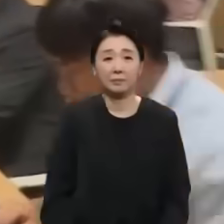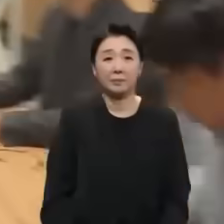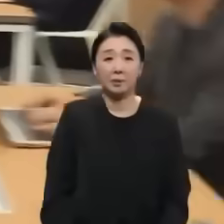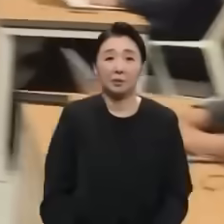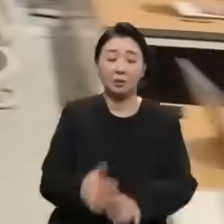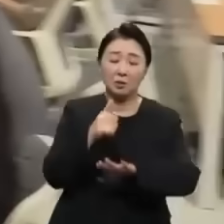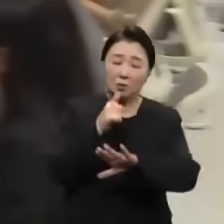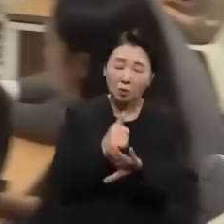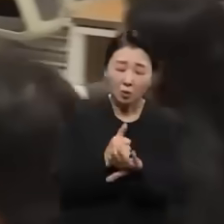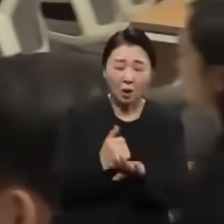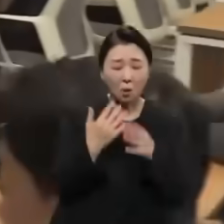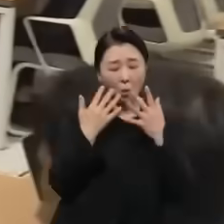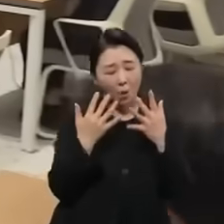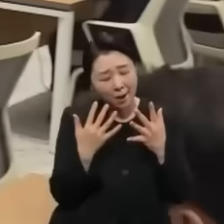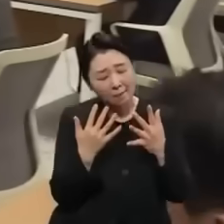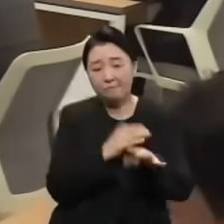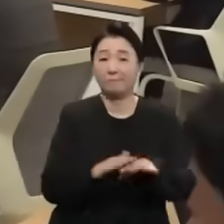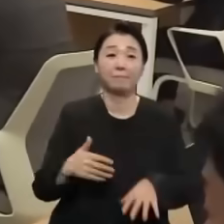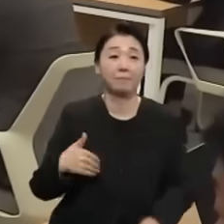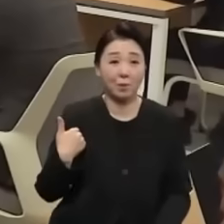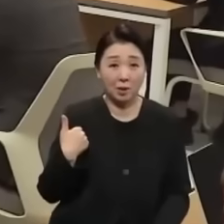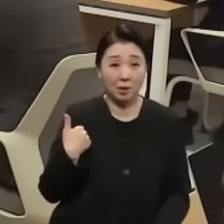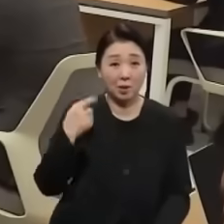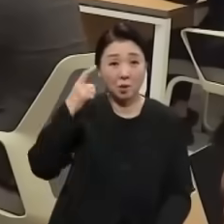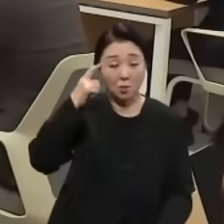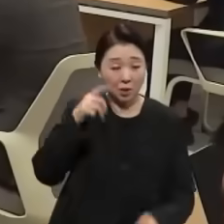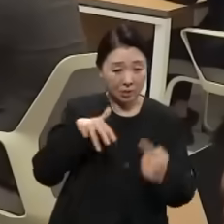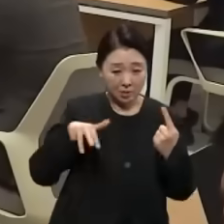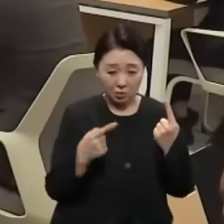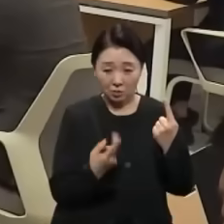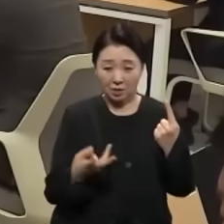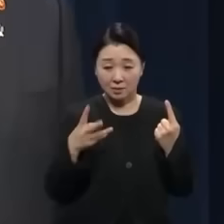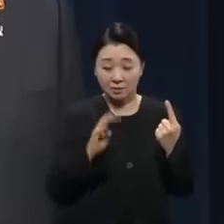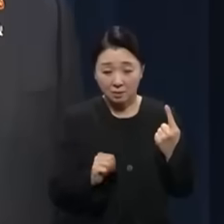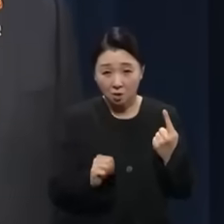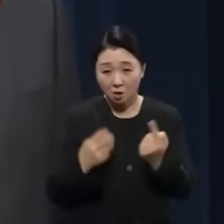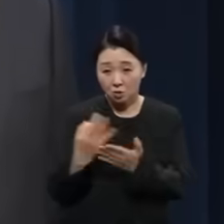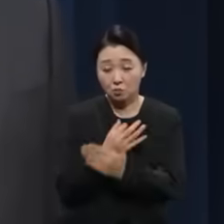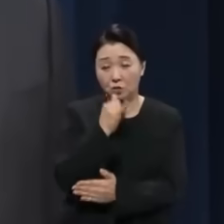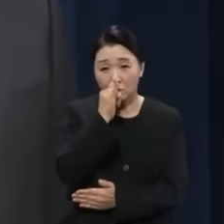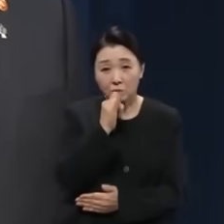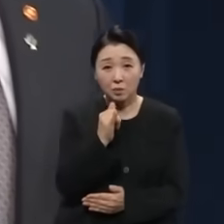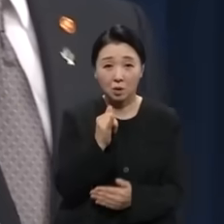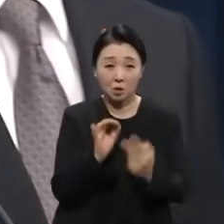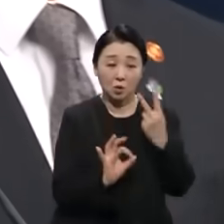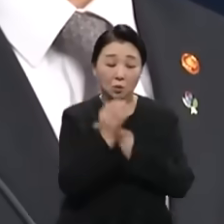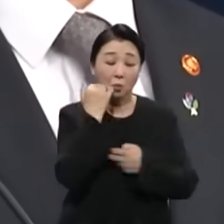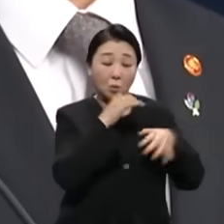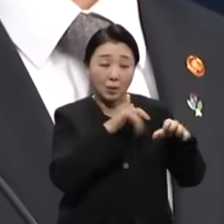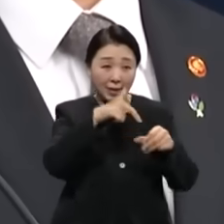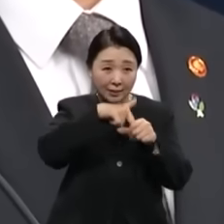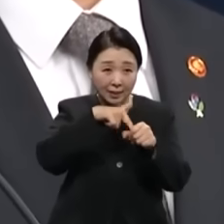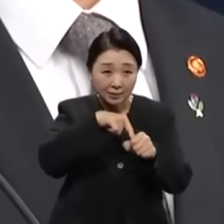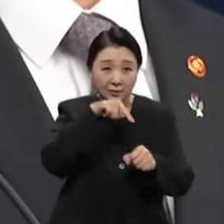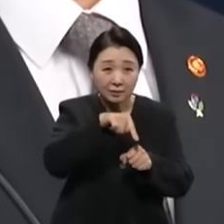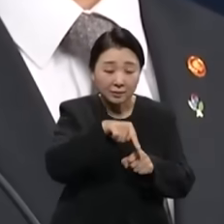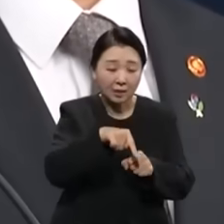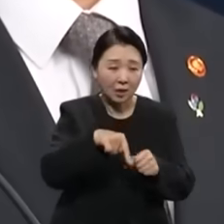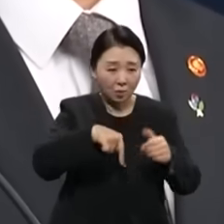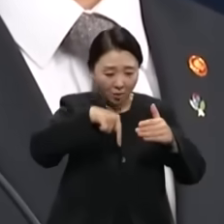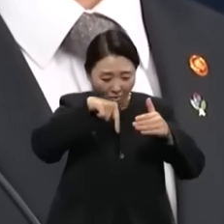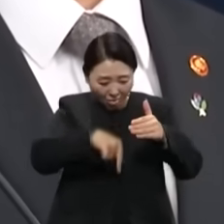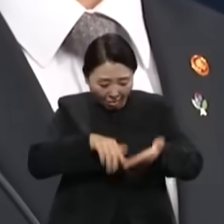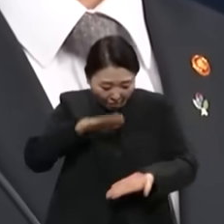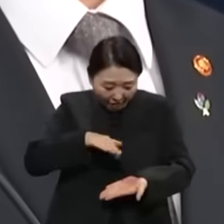그 결과도 장담할 수 없습니다 히 1조 4억원 수익을 냈던 동 가스전은 대륙으로 수심이 비교적